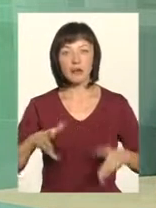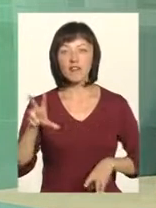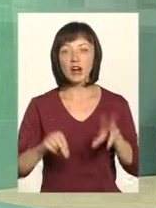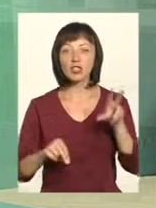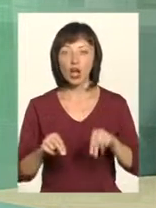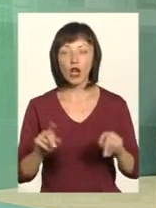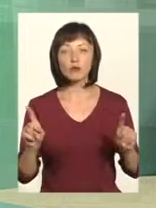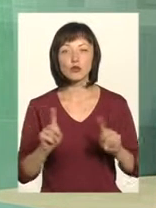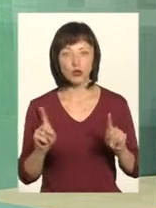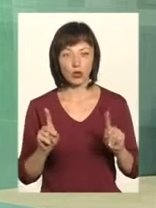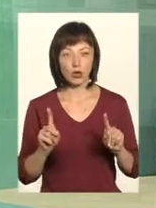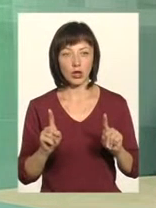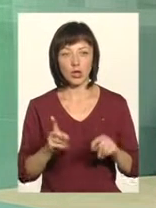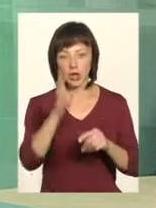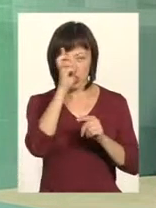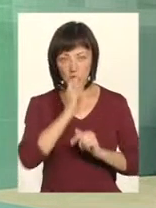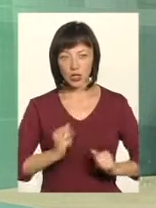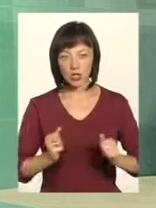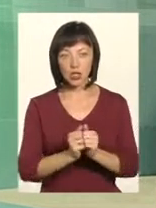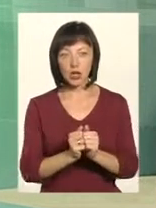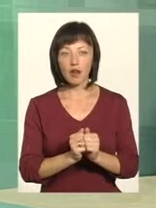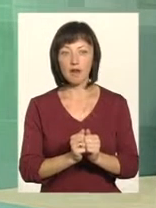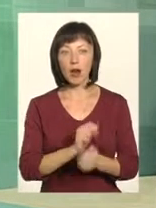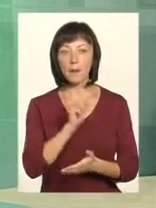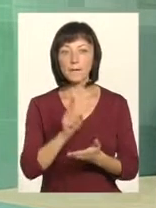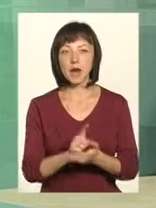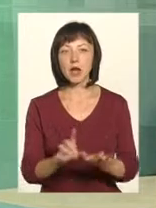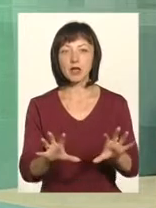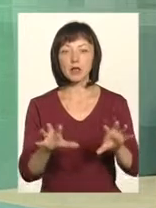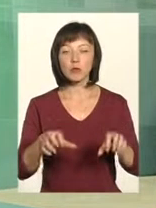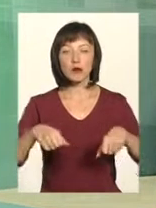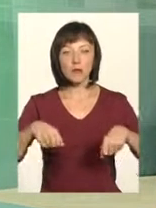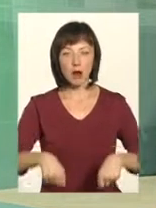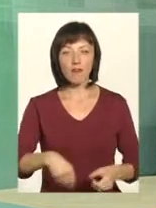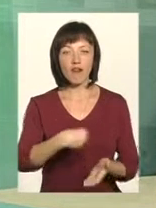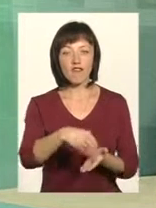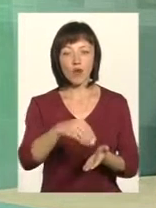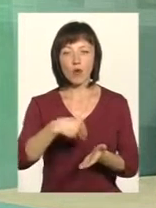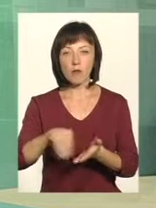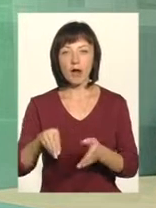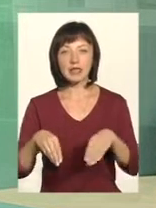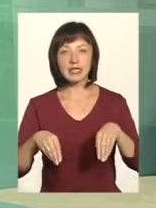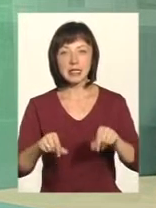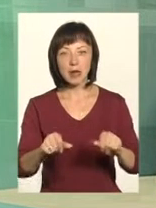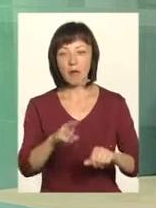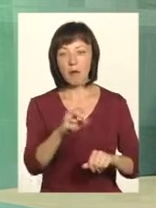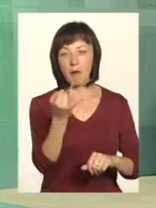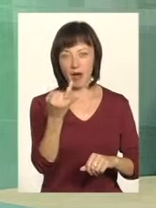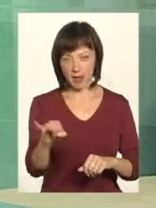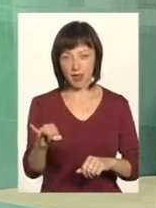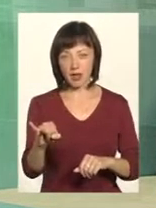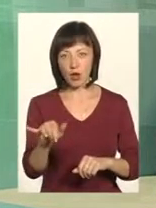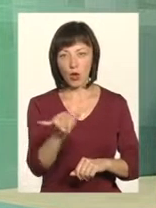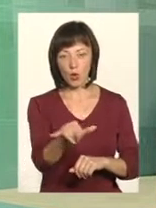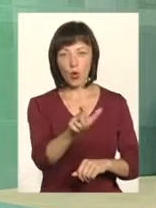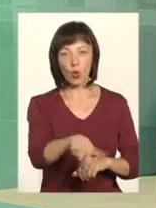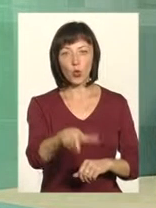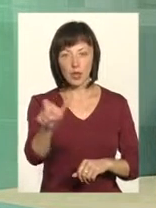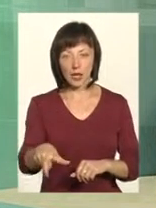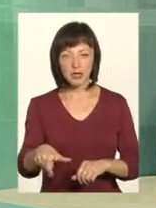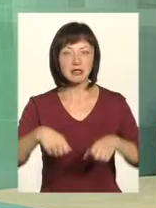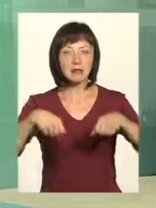що держава має набути право викупляти землю, паї, точніше, викупляти,